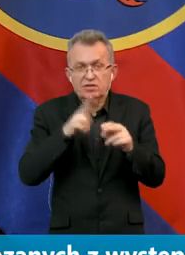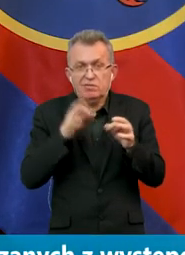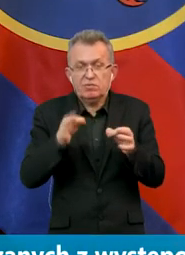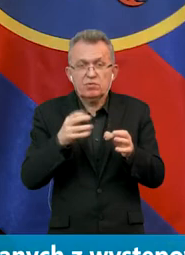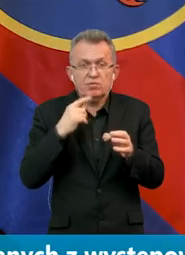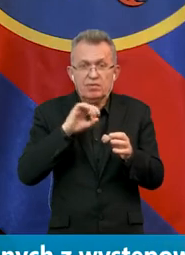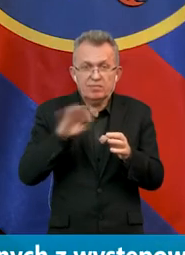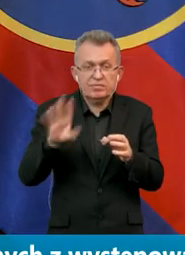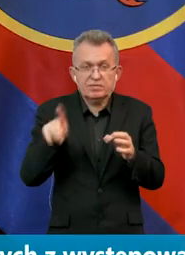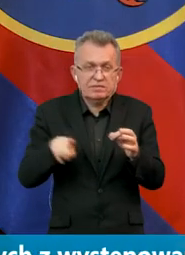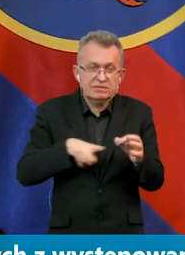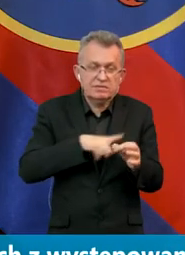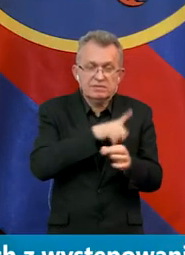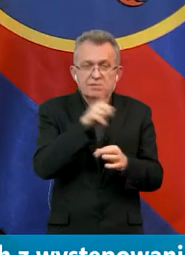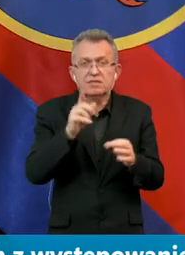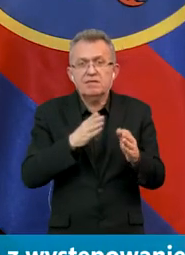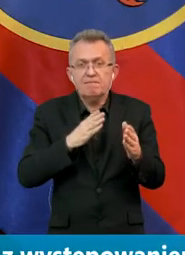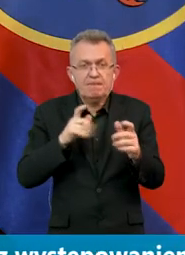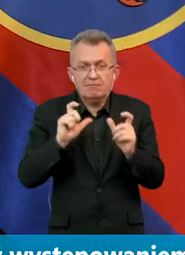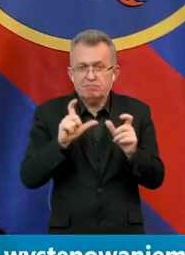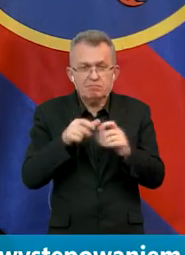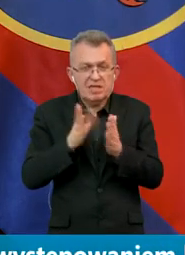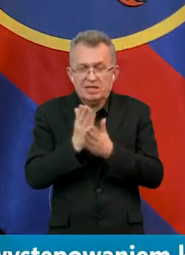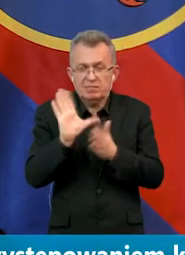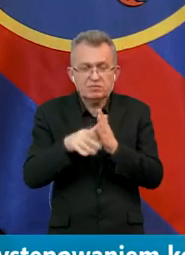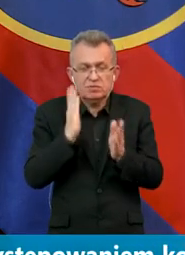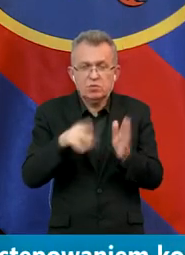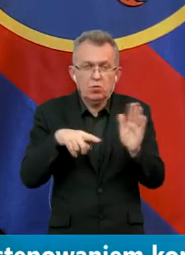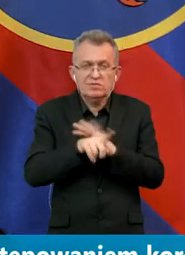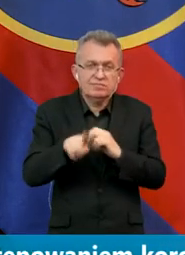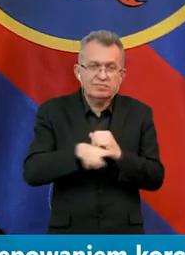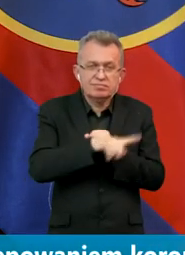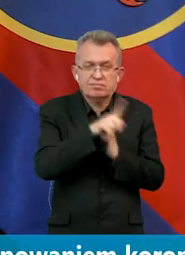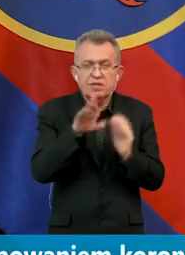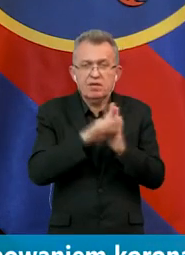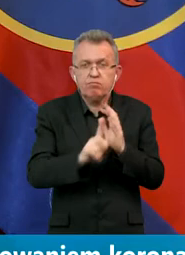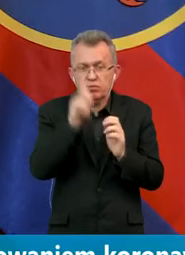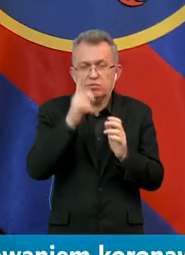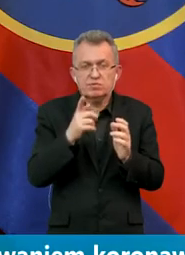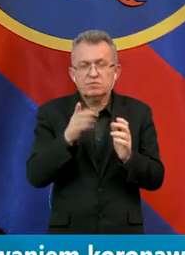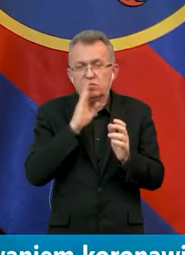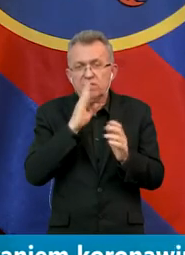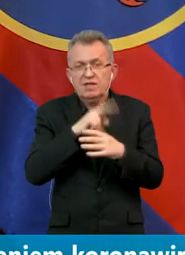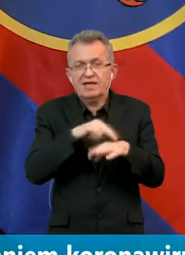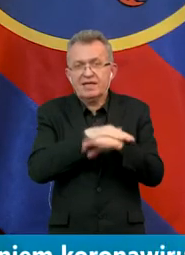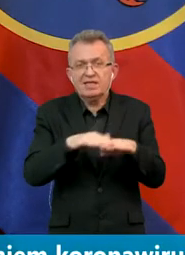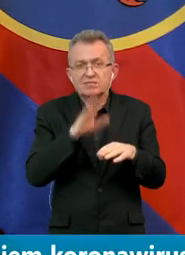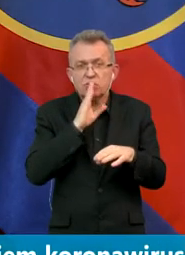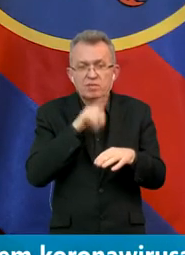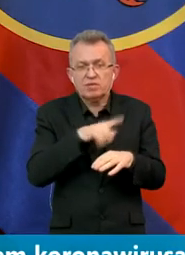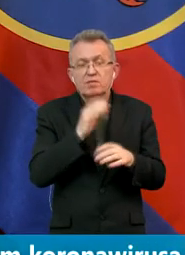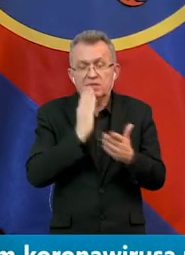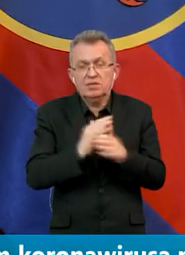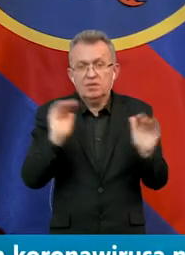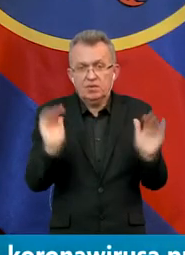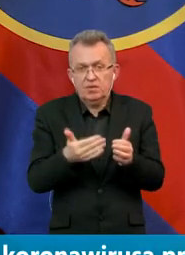się kierowała w tym kierunku, nie będzie już tranzytem jechała przez całe miasto, tylko będzie uciekała prosto na północ, tak samo w kierunku granicy. I to już w znacznym stopniu